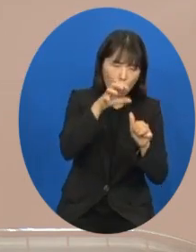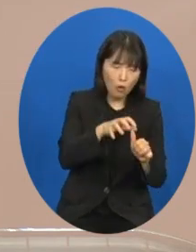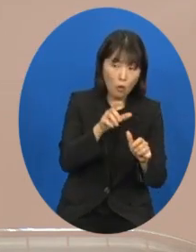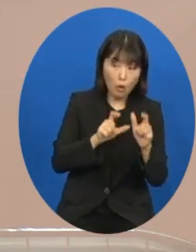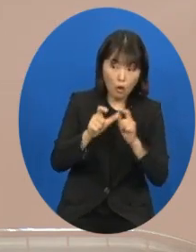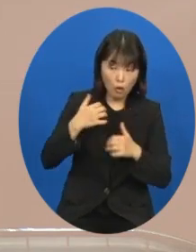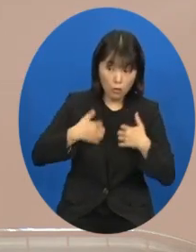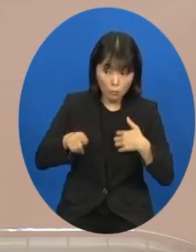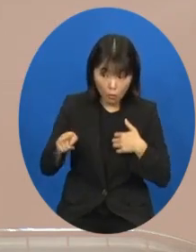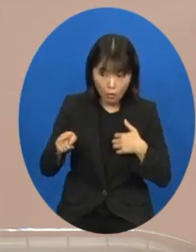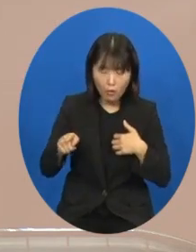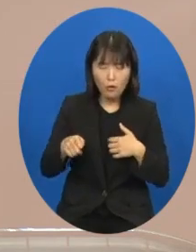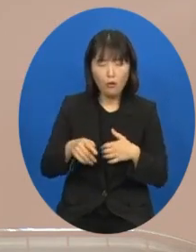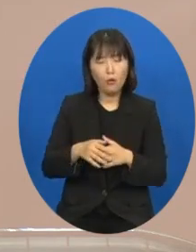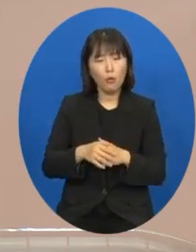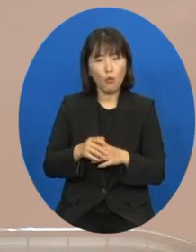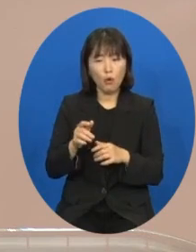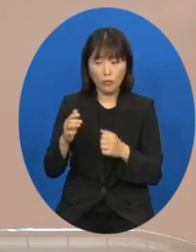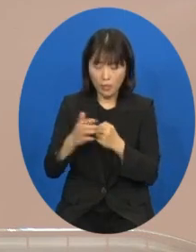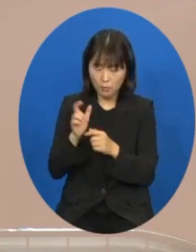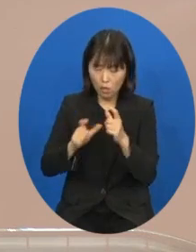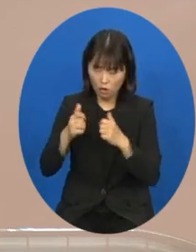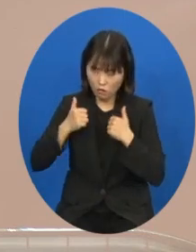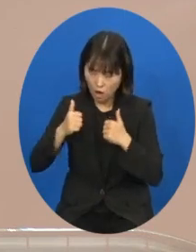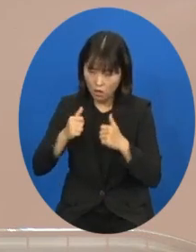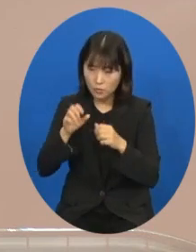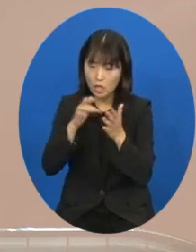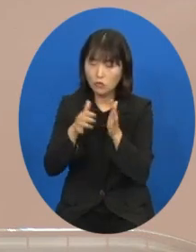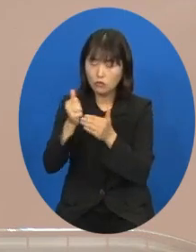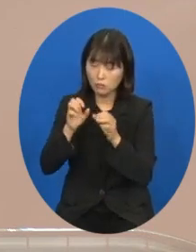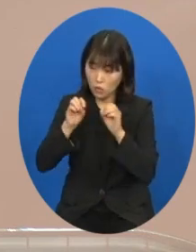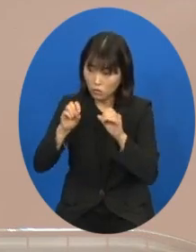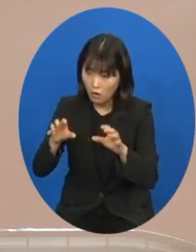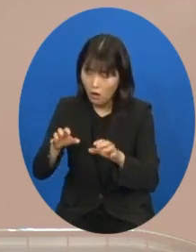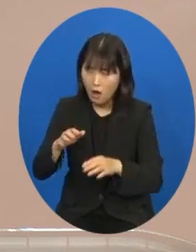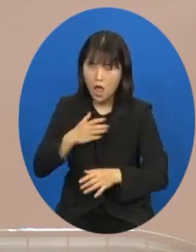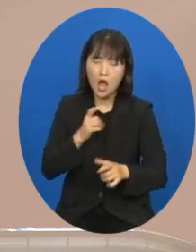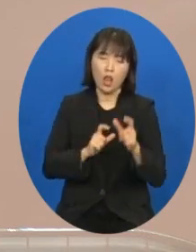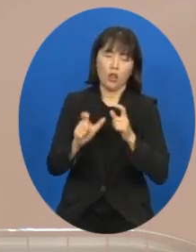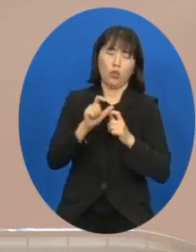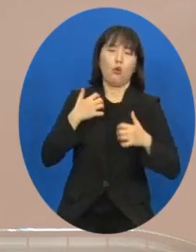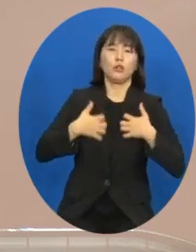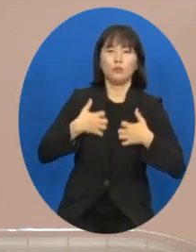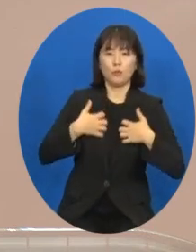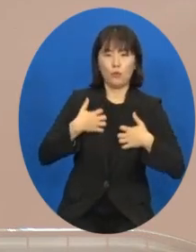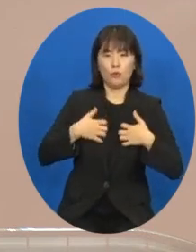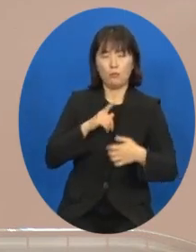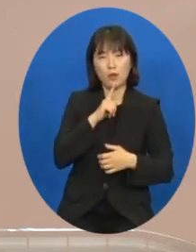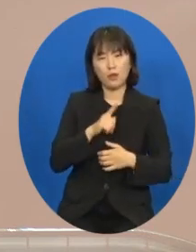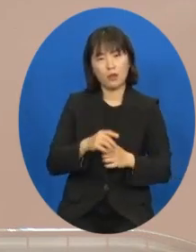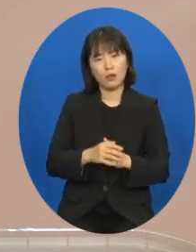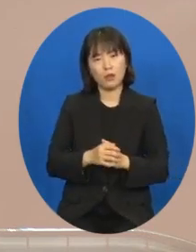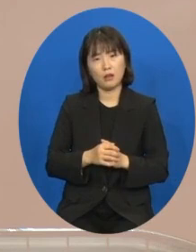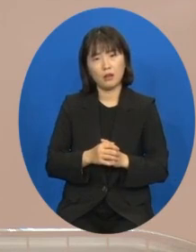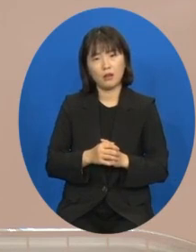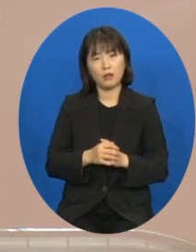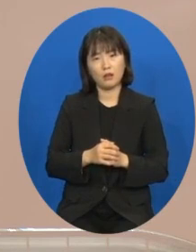기뻐한다고? 아, 그래서 열심히 예수님을 전했다면 나는 더 기뻐.